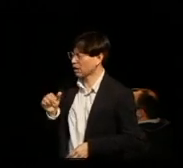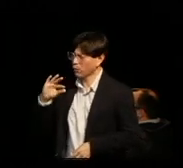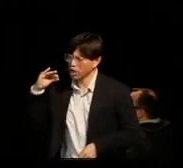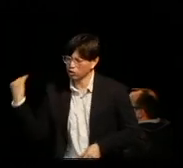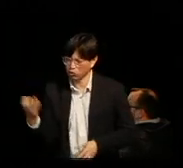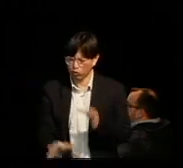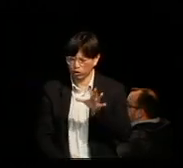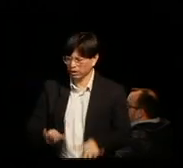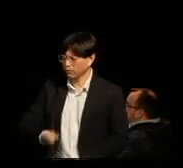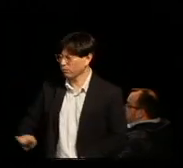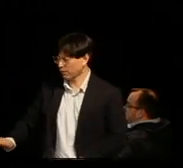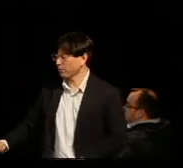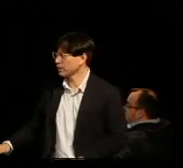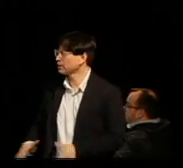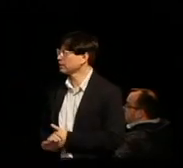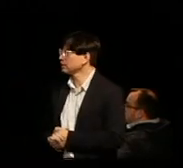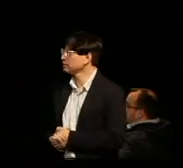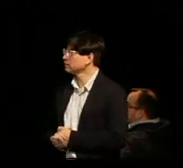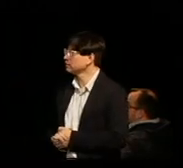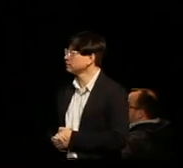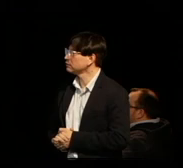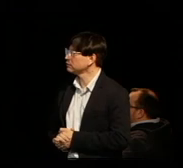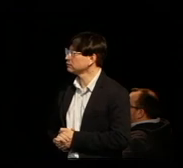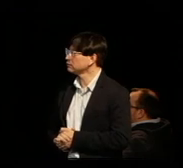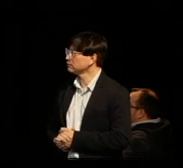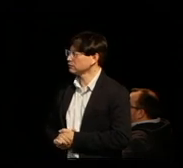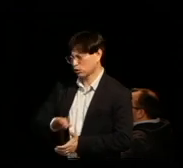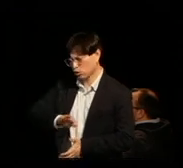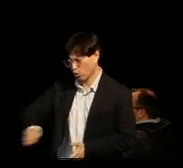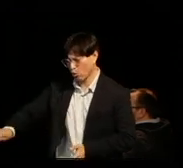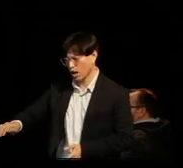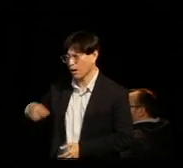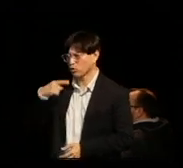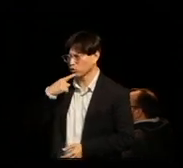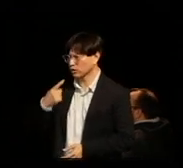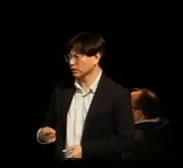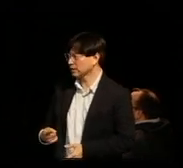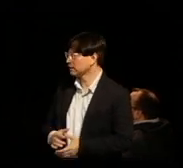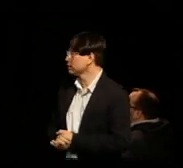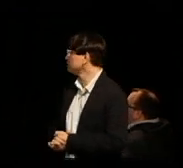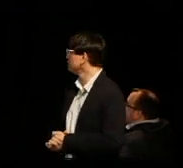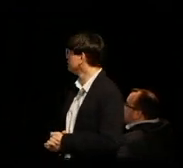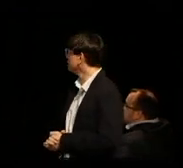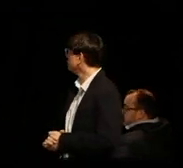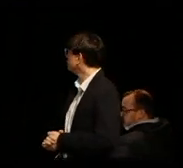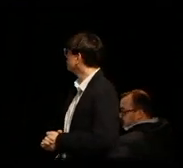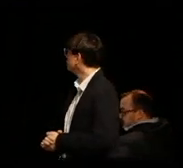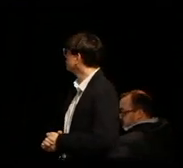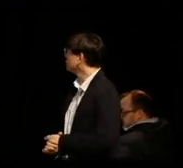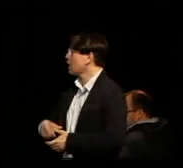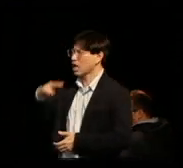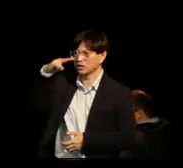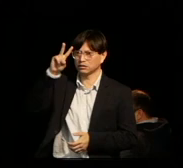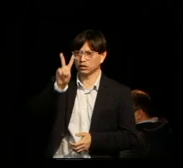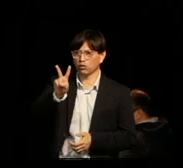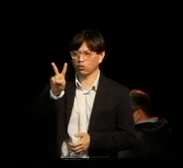traiamo l'occasione dal dal nostro discorso dal nostro tema il secondo punto